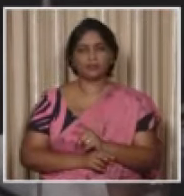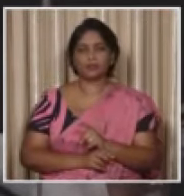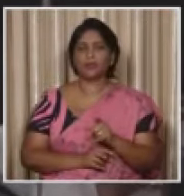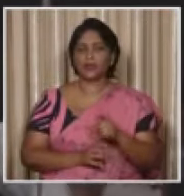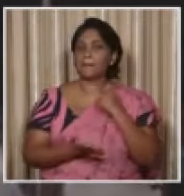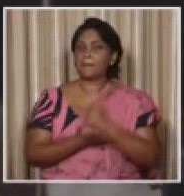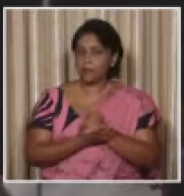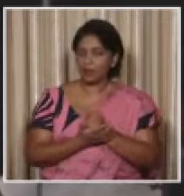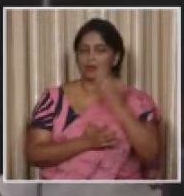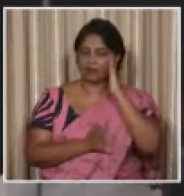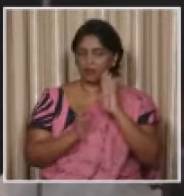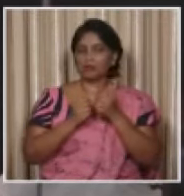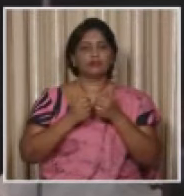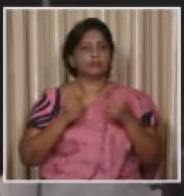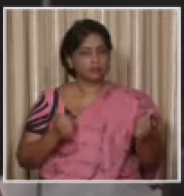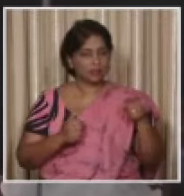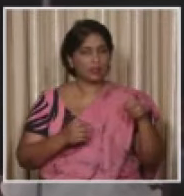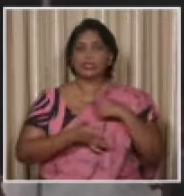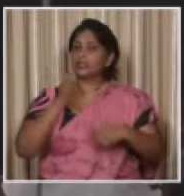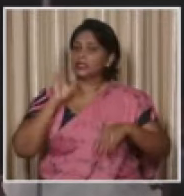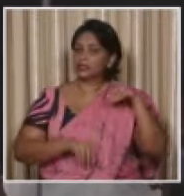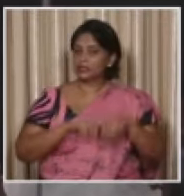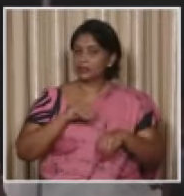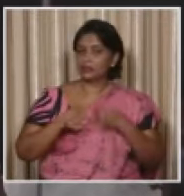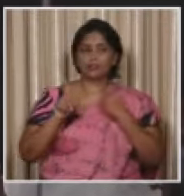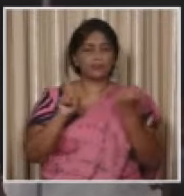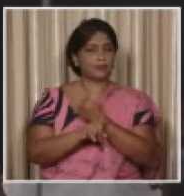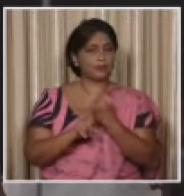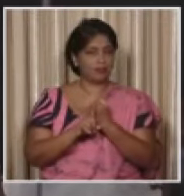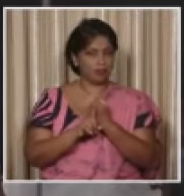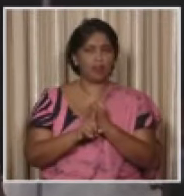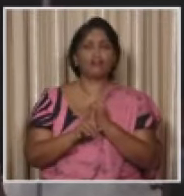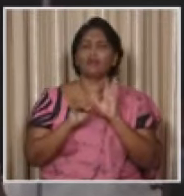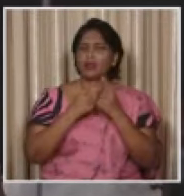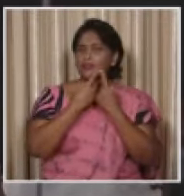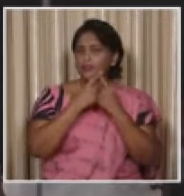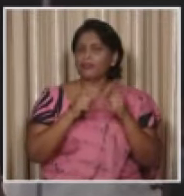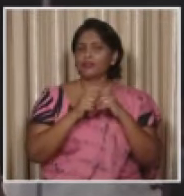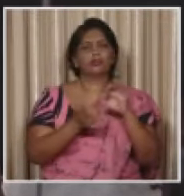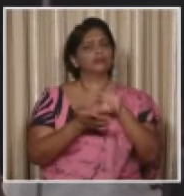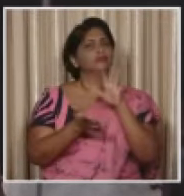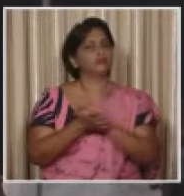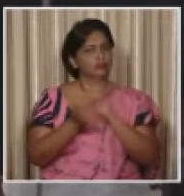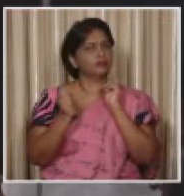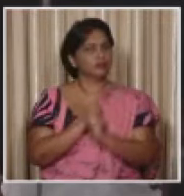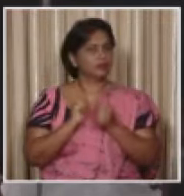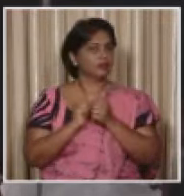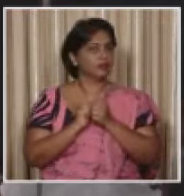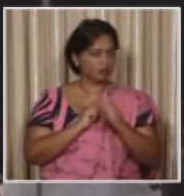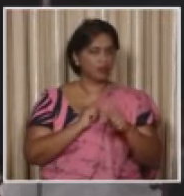මහ බැංකුව ස්වාධීන කිරීම සහ දේශපාලන අතපෙවීම් වලින් විවිධ තීන්දුව වෙනස් කිරීම සම්බන්ධයෙන් ඇති වෙලා